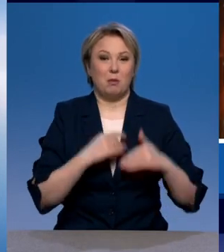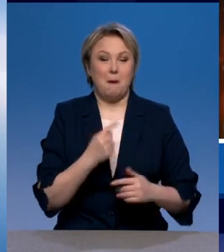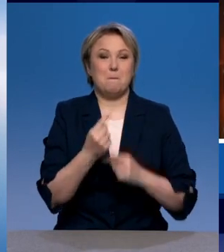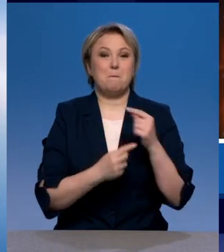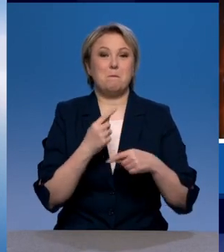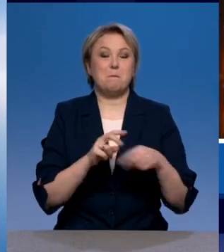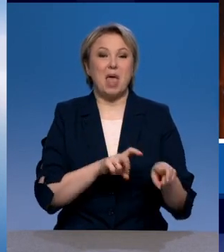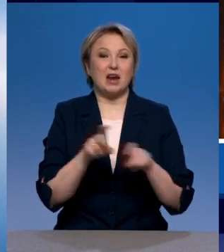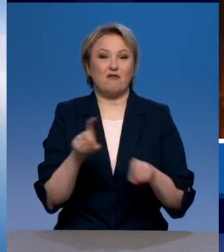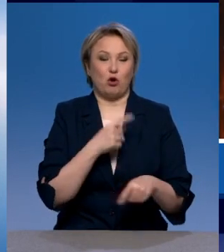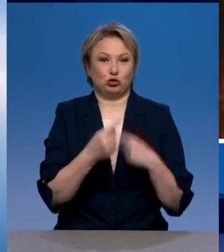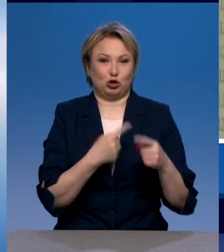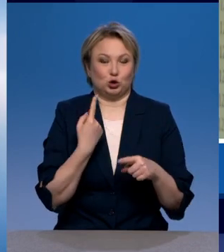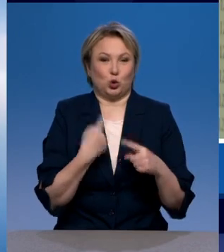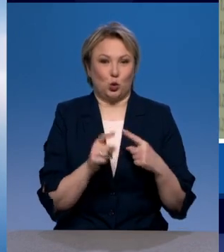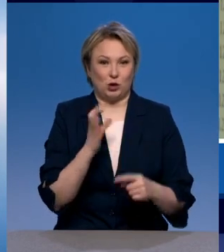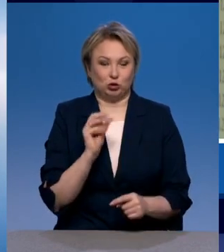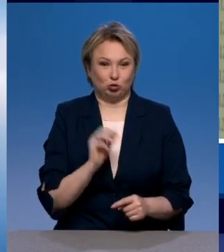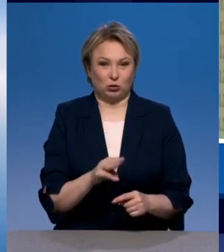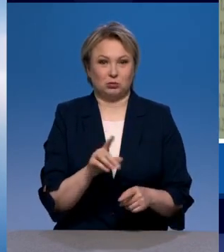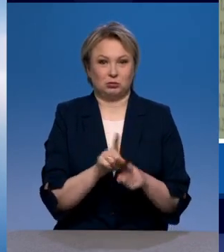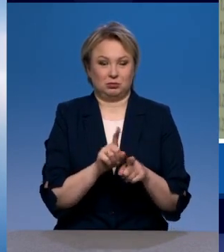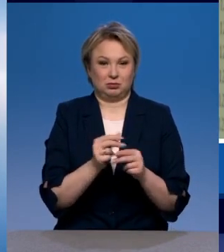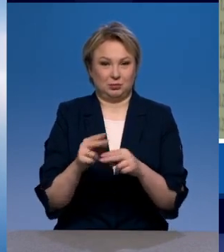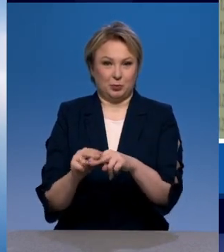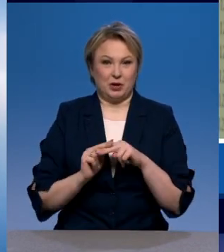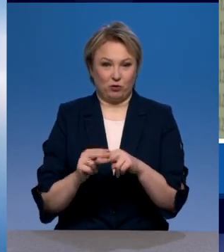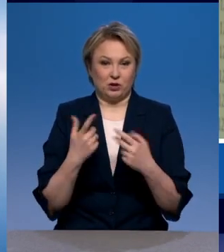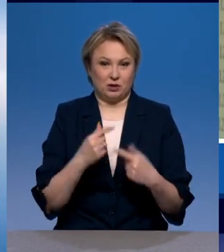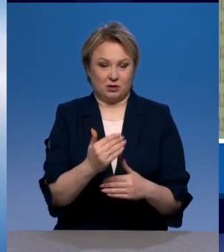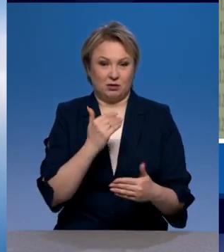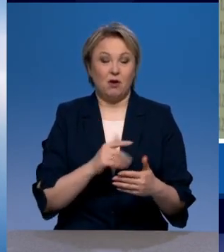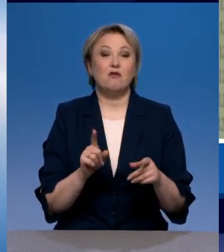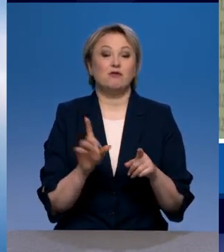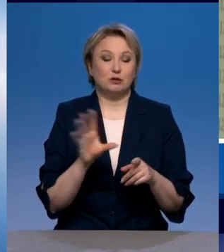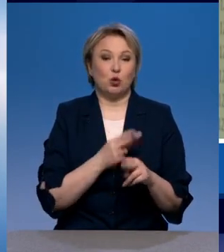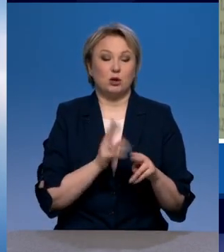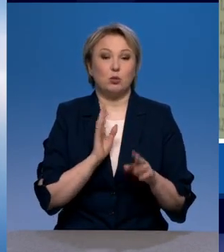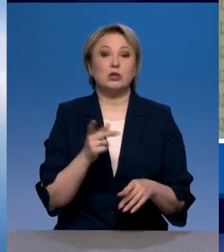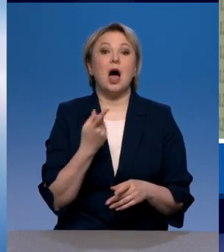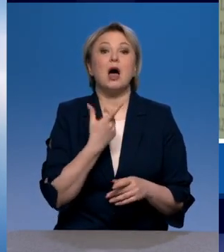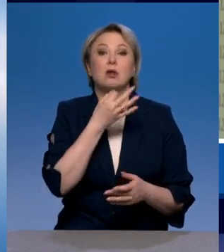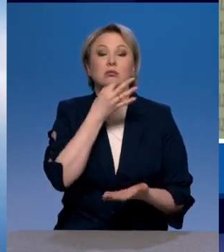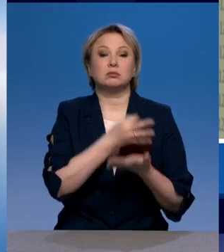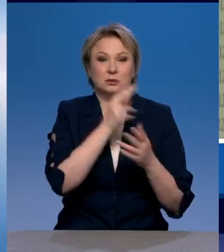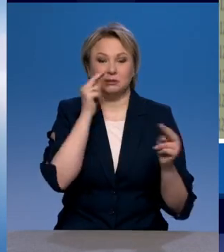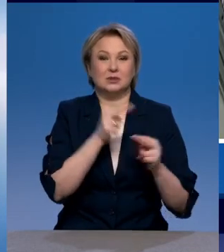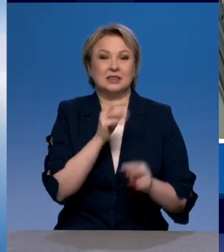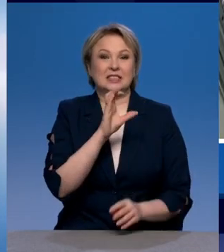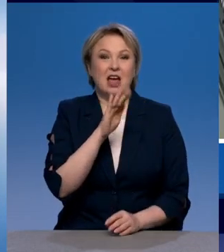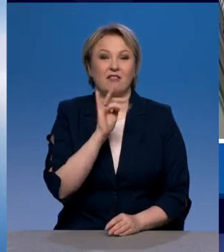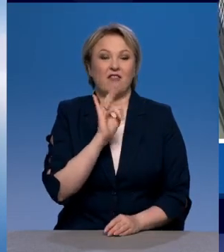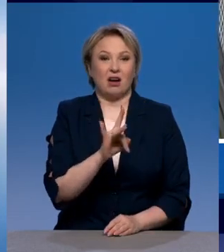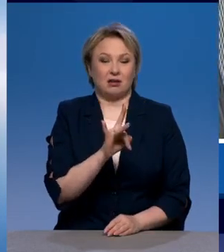сам цифровой рубль будет храниться на серверах Центрального банка, и это дает больше гибкости для нас,